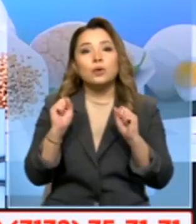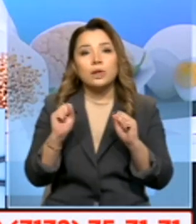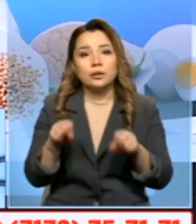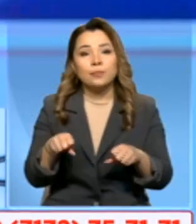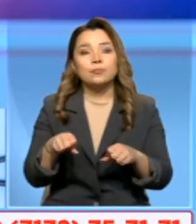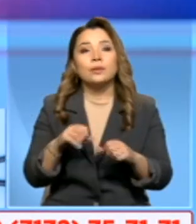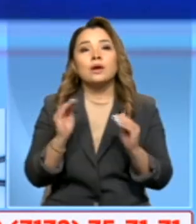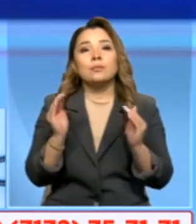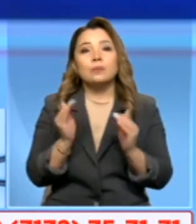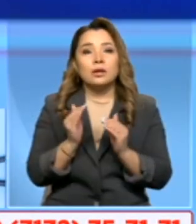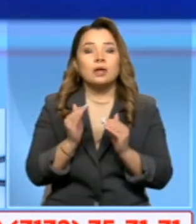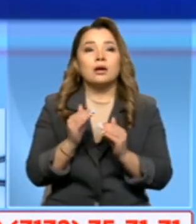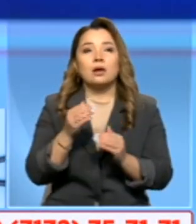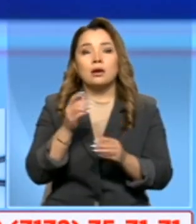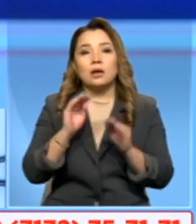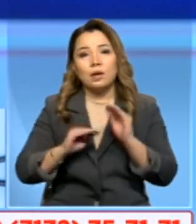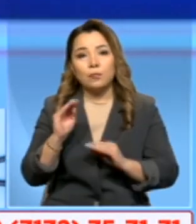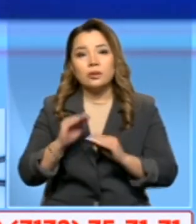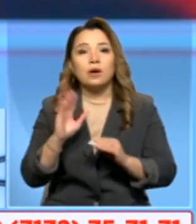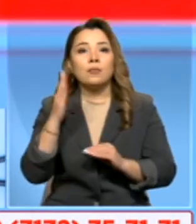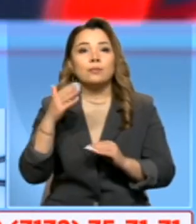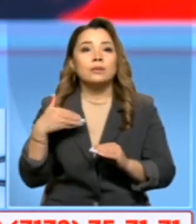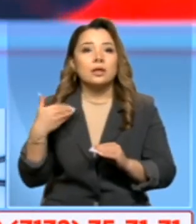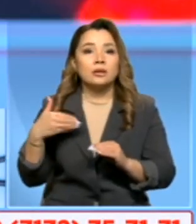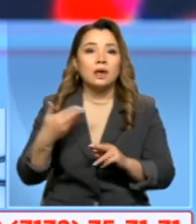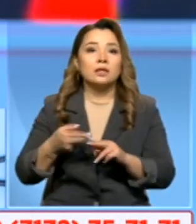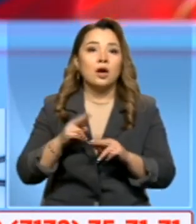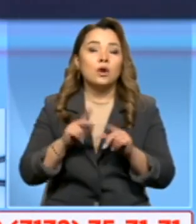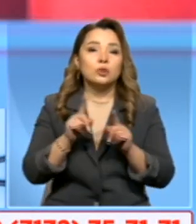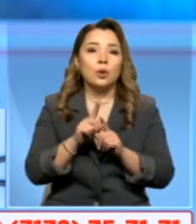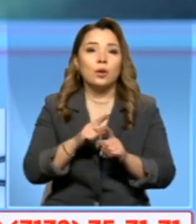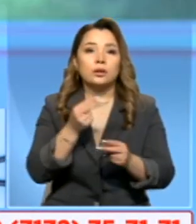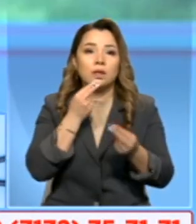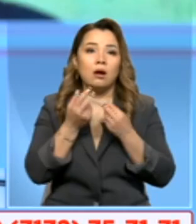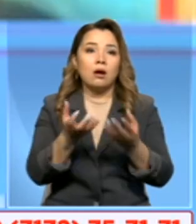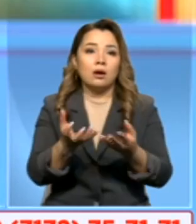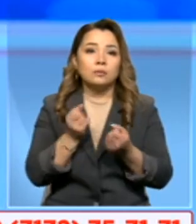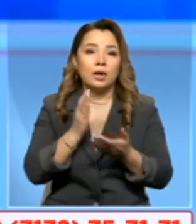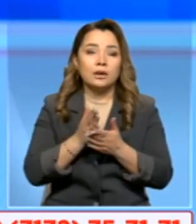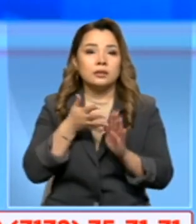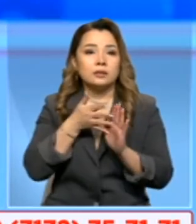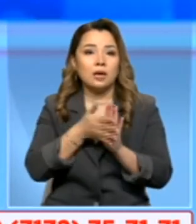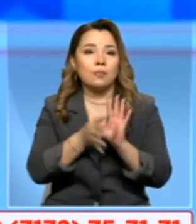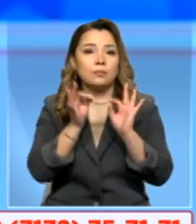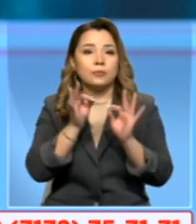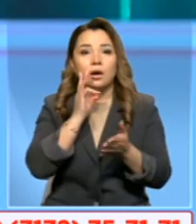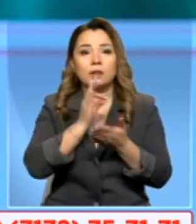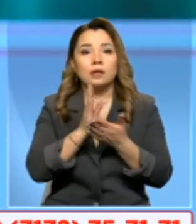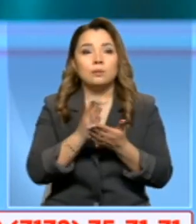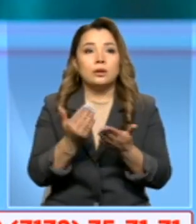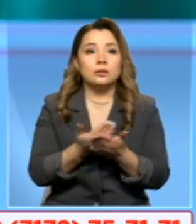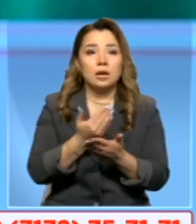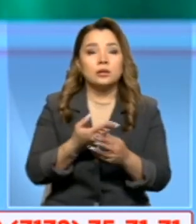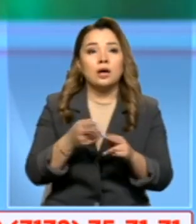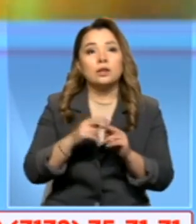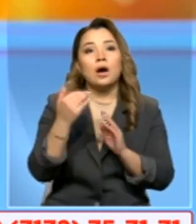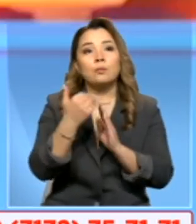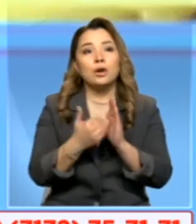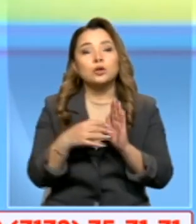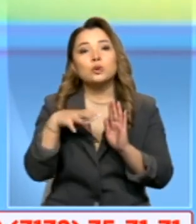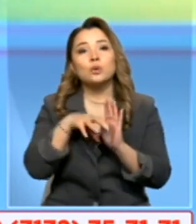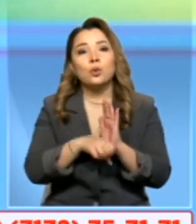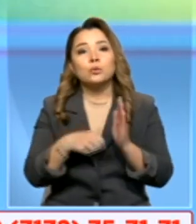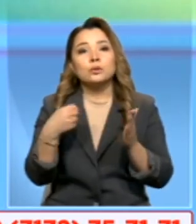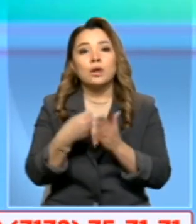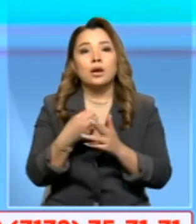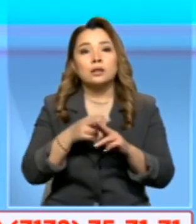Барлық микроэлементтер мен дәрумендерді дәрігерлер жалпы тағамнан алған сіңімдірек болады дейді. Сондықтан да бағдарламаның соңына